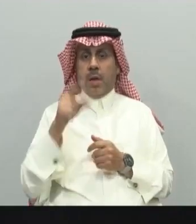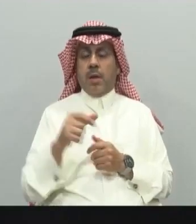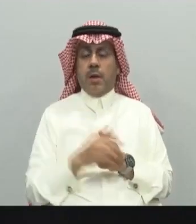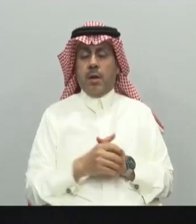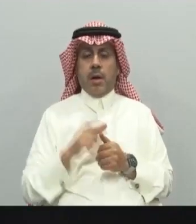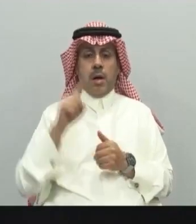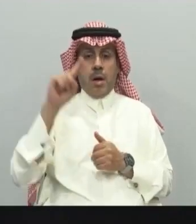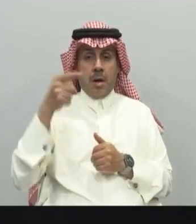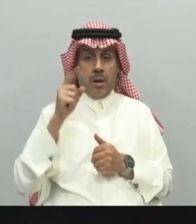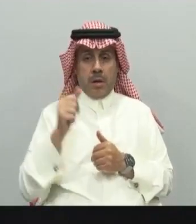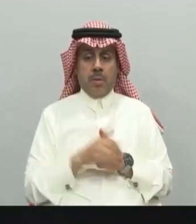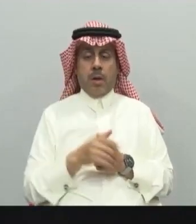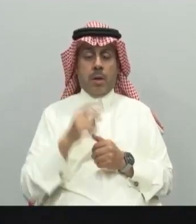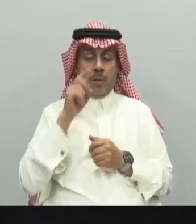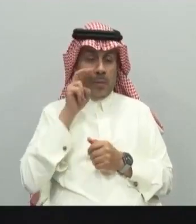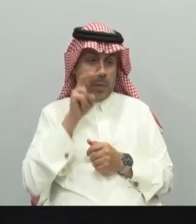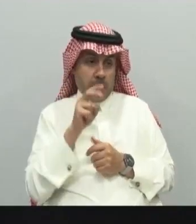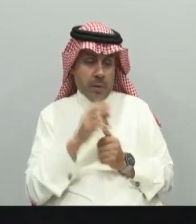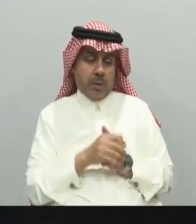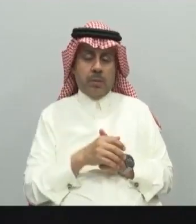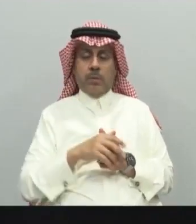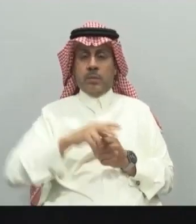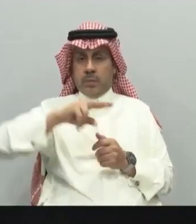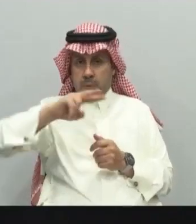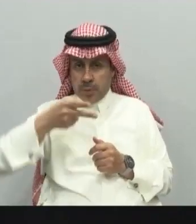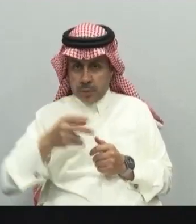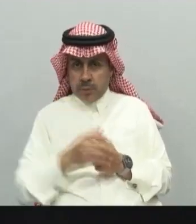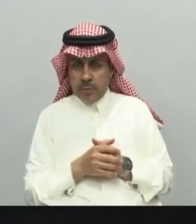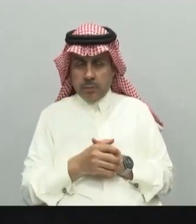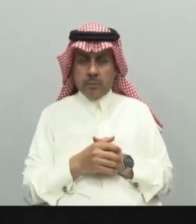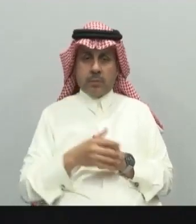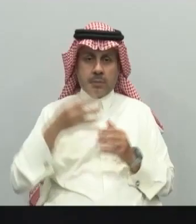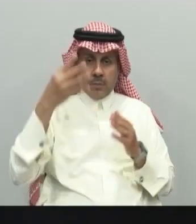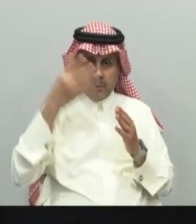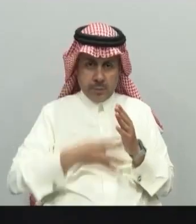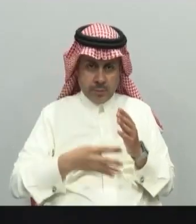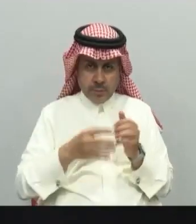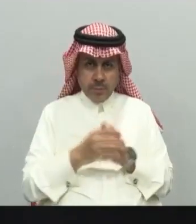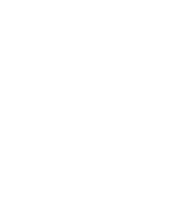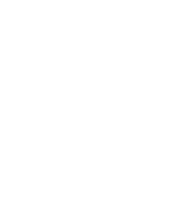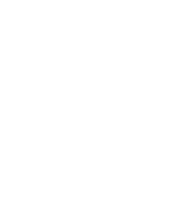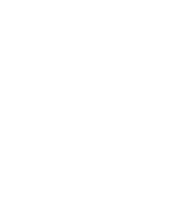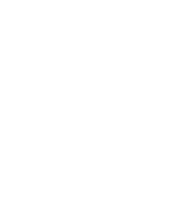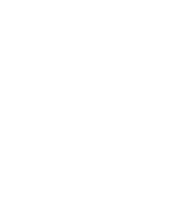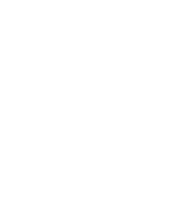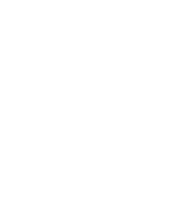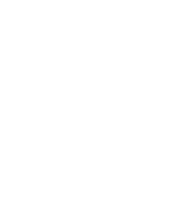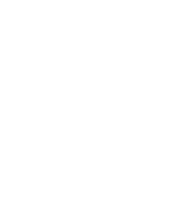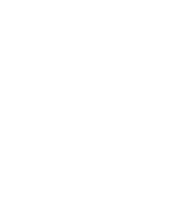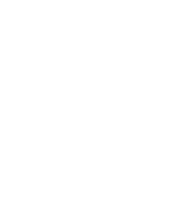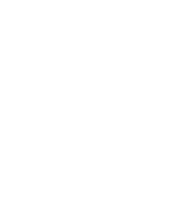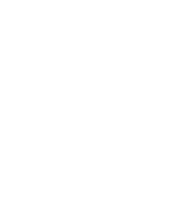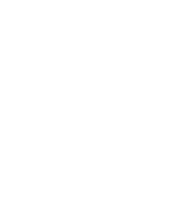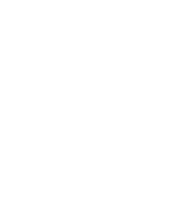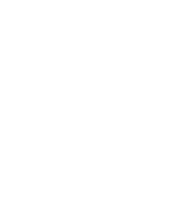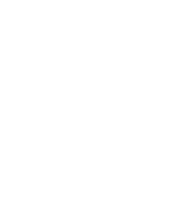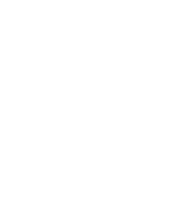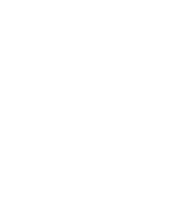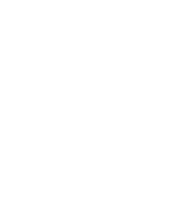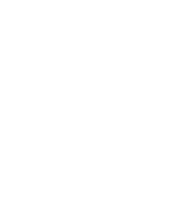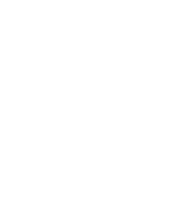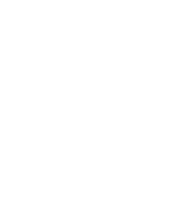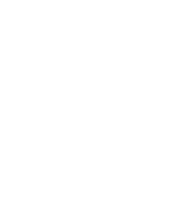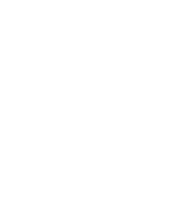بعينه لانه مخالف للشريعه الاسلاميه واحل الله البيع وحرم الربا فجعل